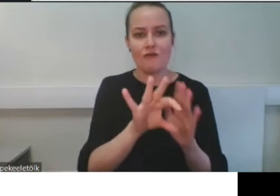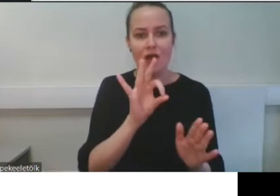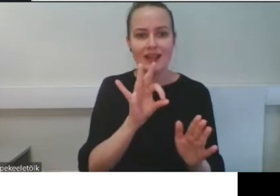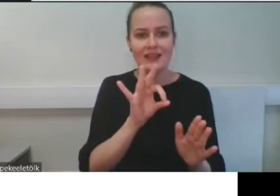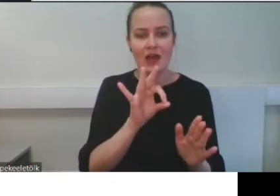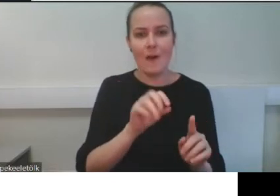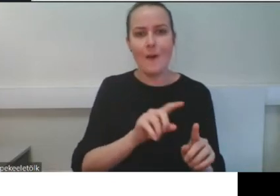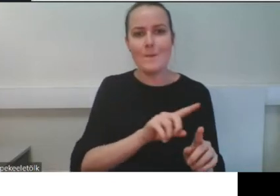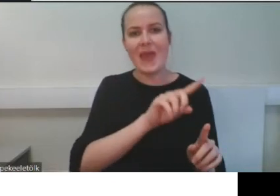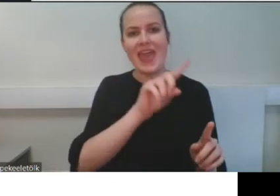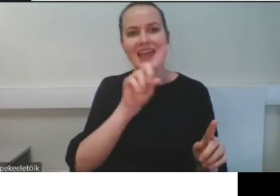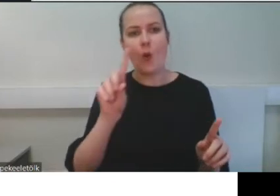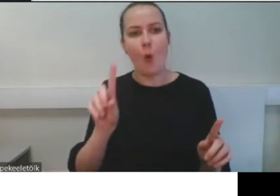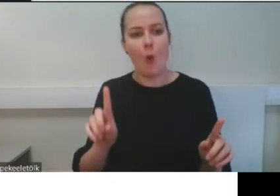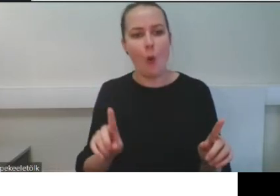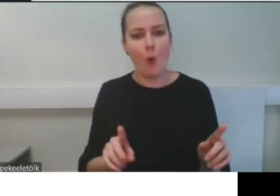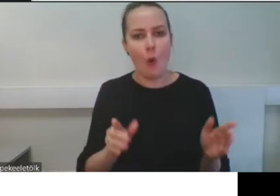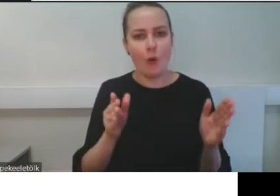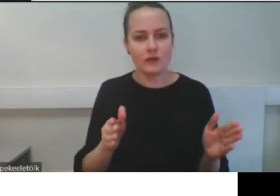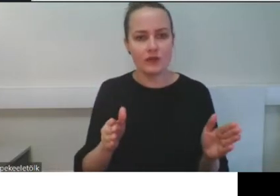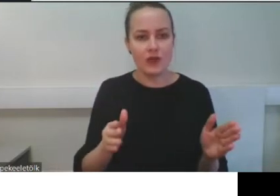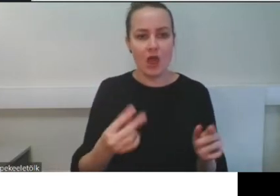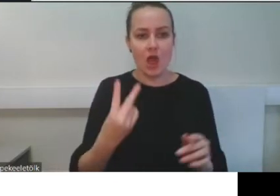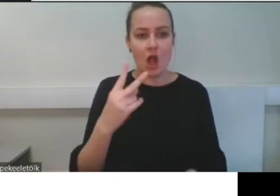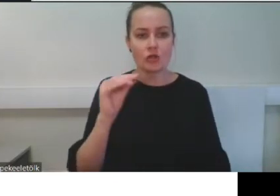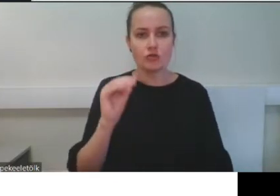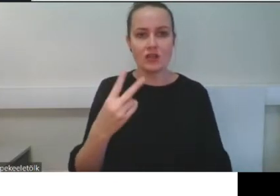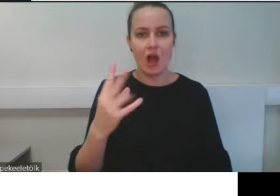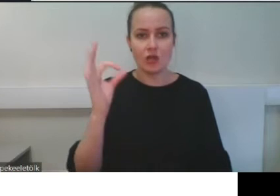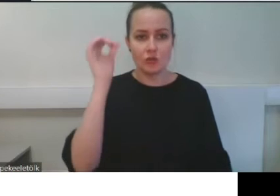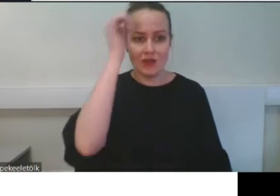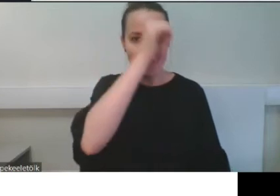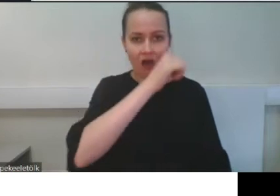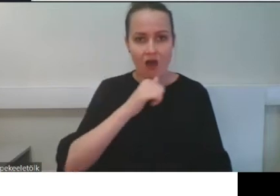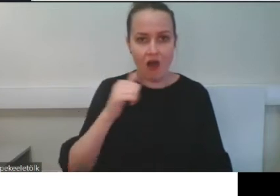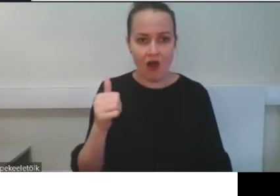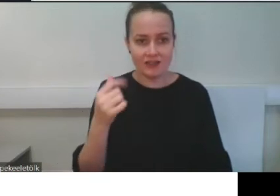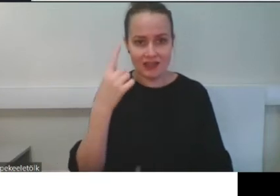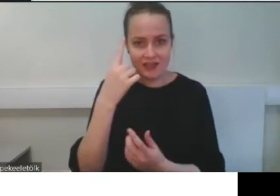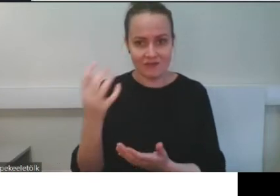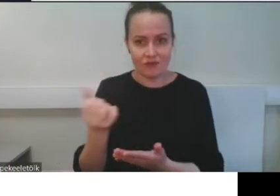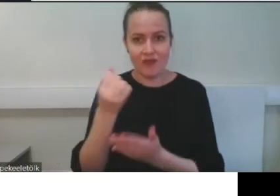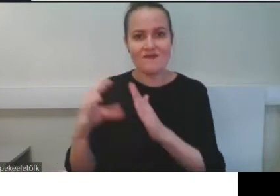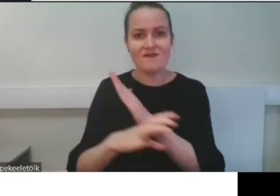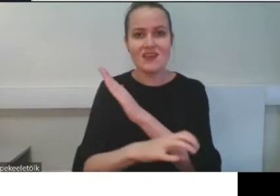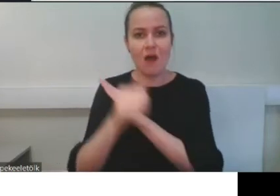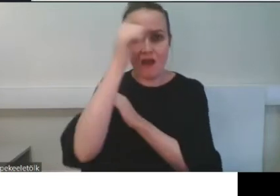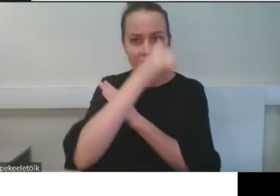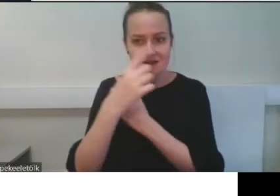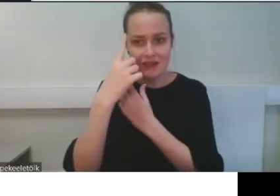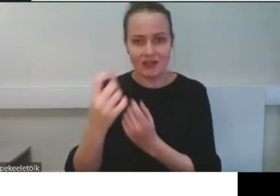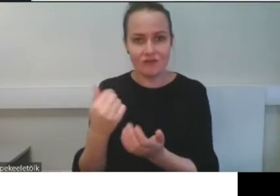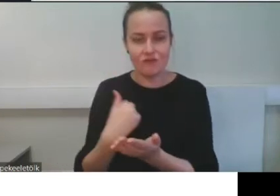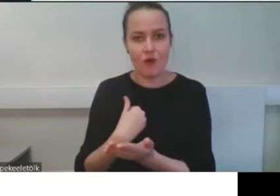et lihtsalt register ise ehk STAR , kuhu neid siis kunagi on olnud